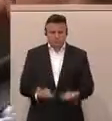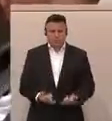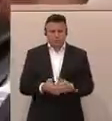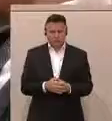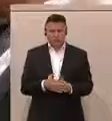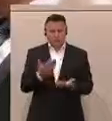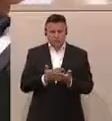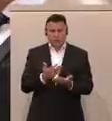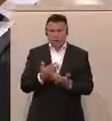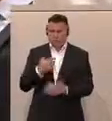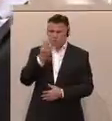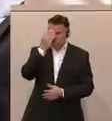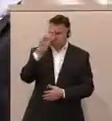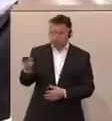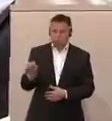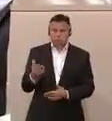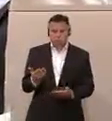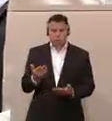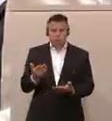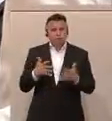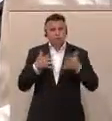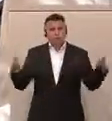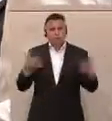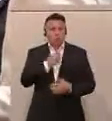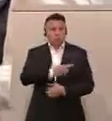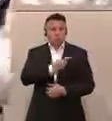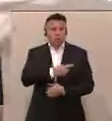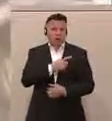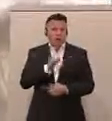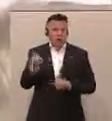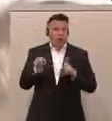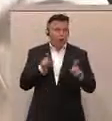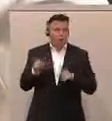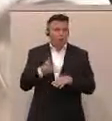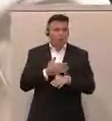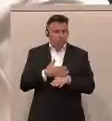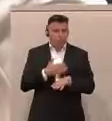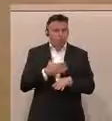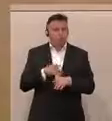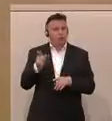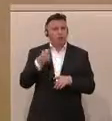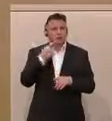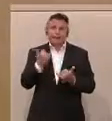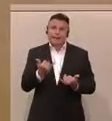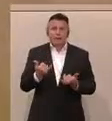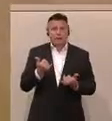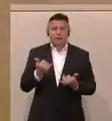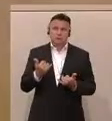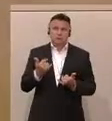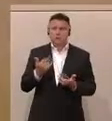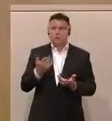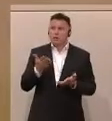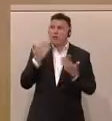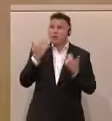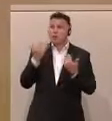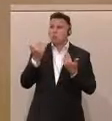darauf verweise, dass jetzt die eine oder andere Großpartei ihre Liebe plötzlich zum Klimaschutz entdeckt hat, dann